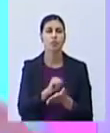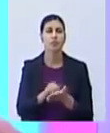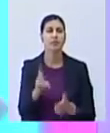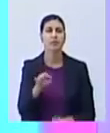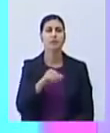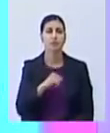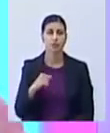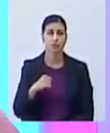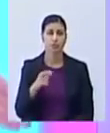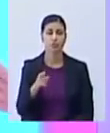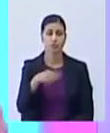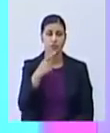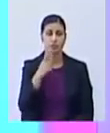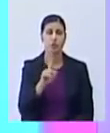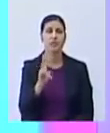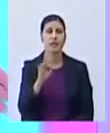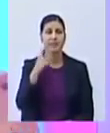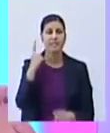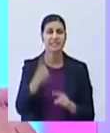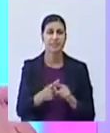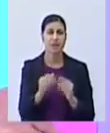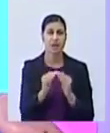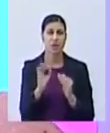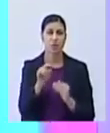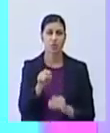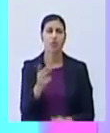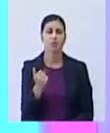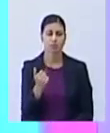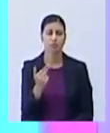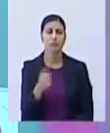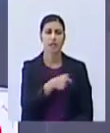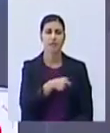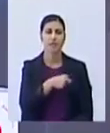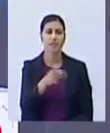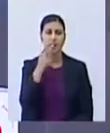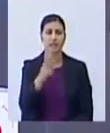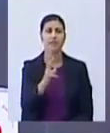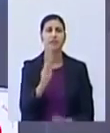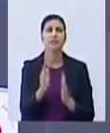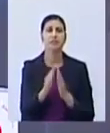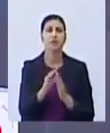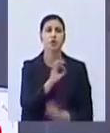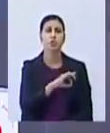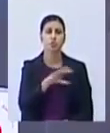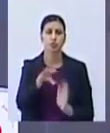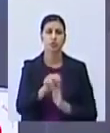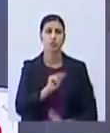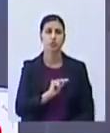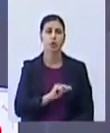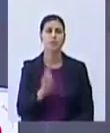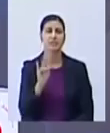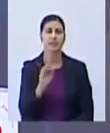gasagebe, magram tkuen tvit rom Narmania zmis kho firma nakhot chveulebulad romeli firmatsa im firmashi juristad mushaobs Narmania